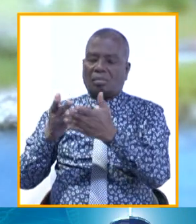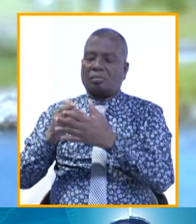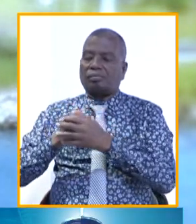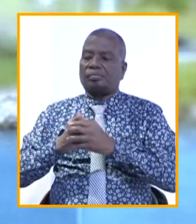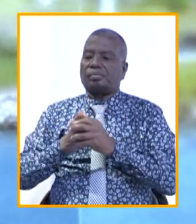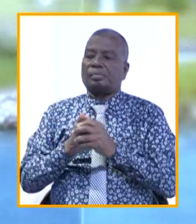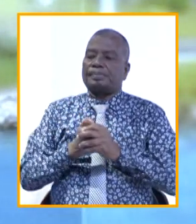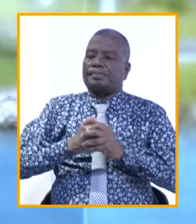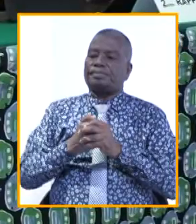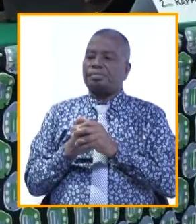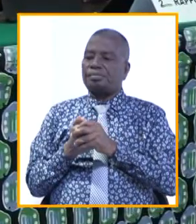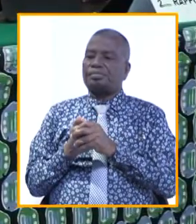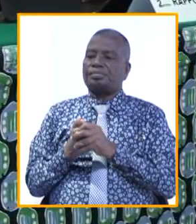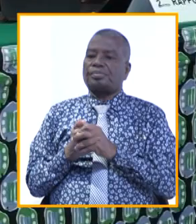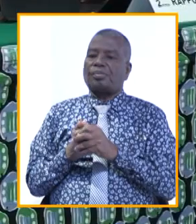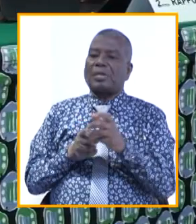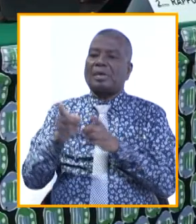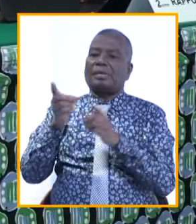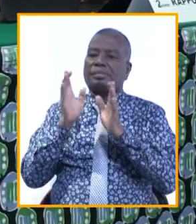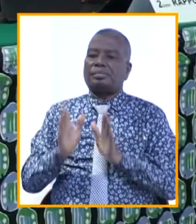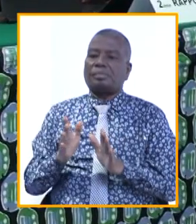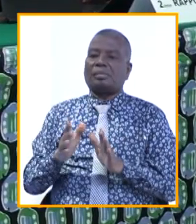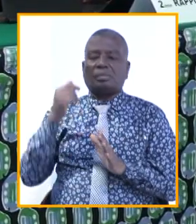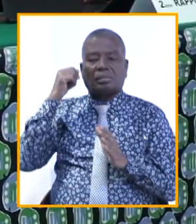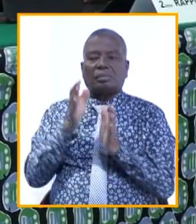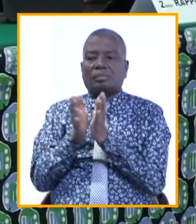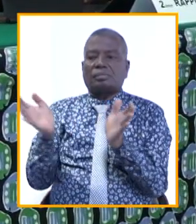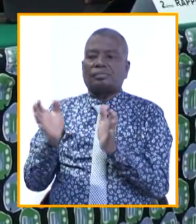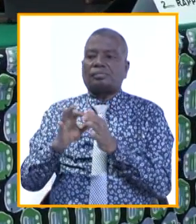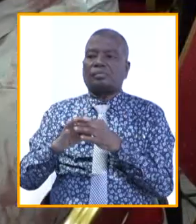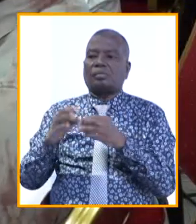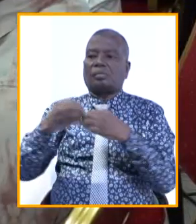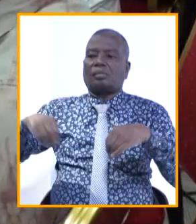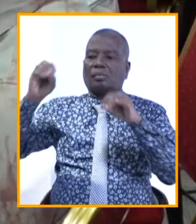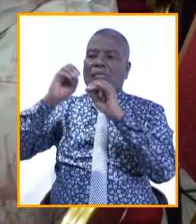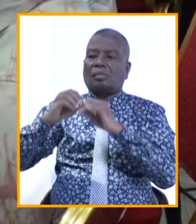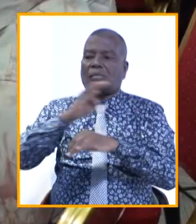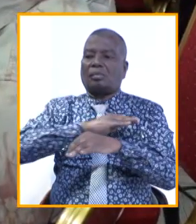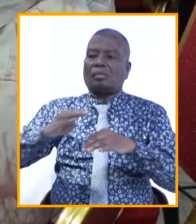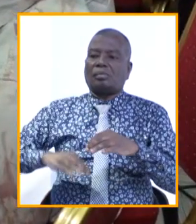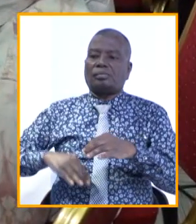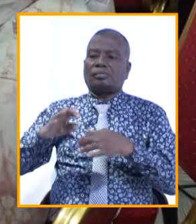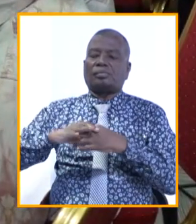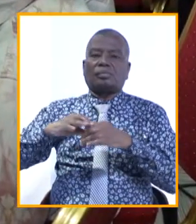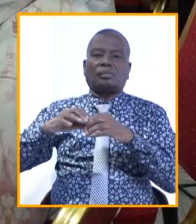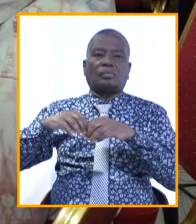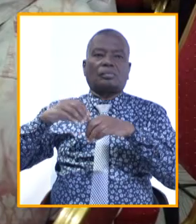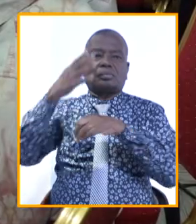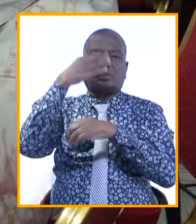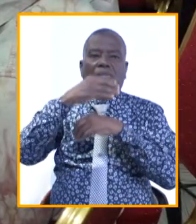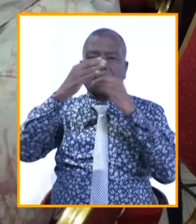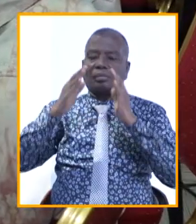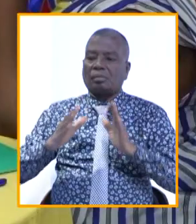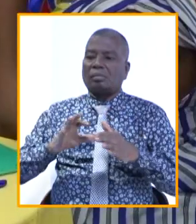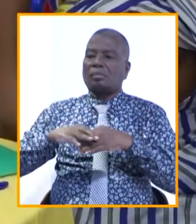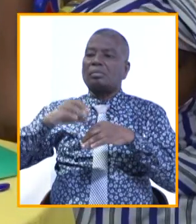Dangui. Des directeurs et secrétaires généraux des organisations membres de la Chambre consulaire